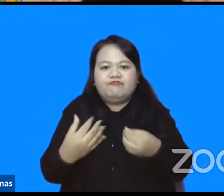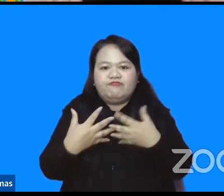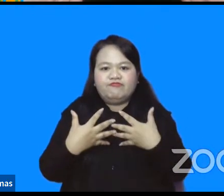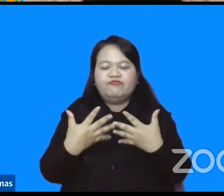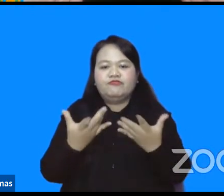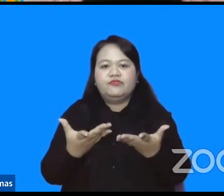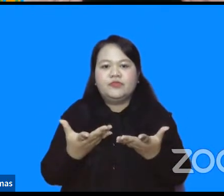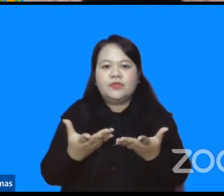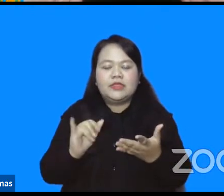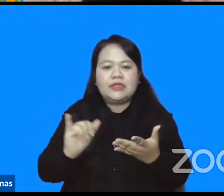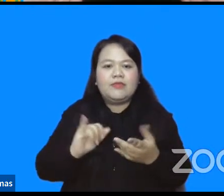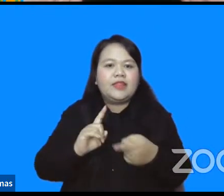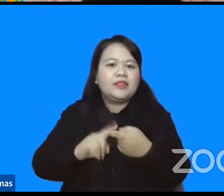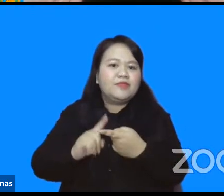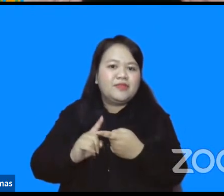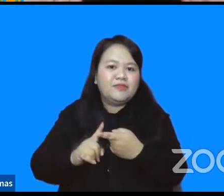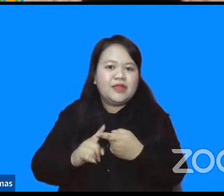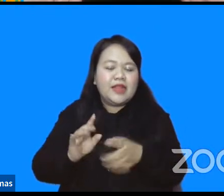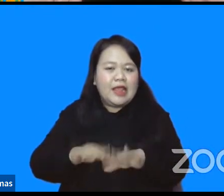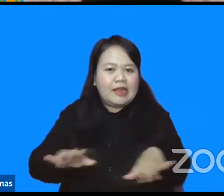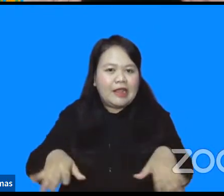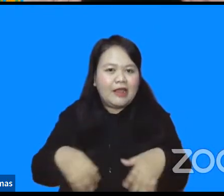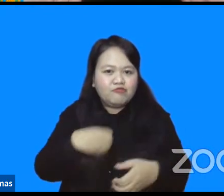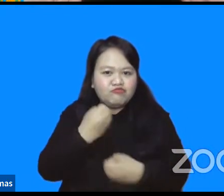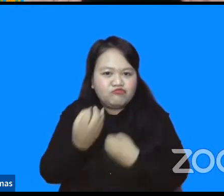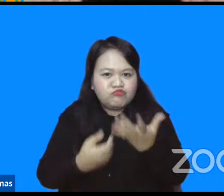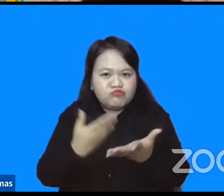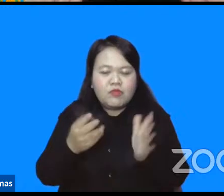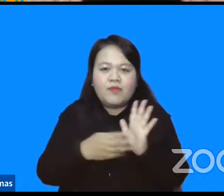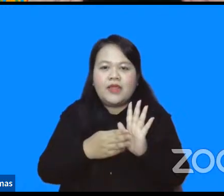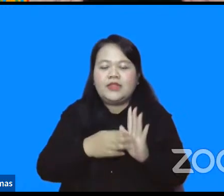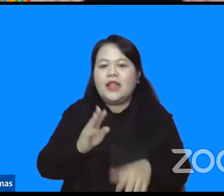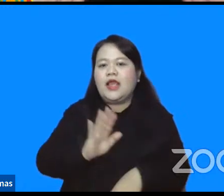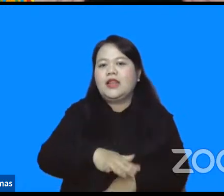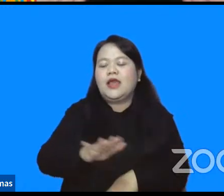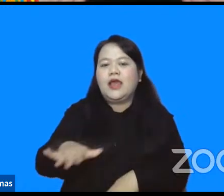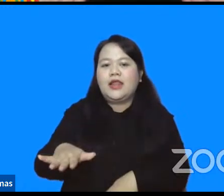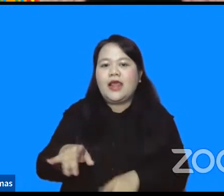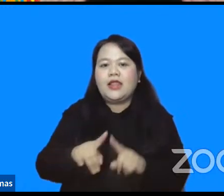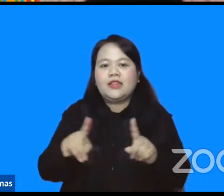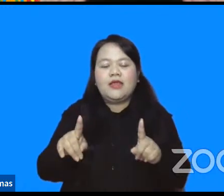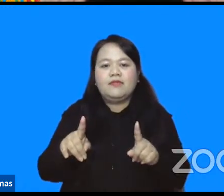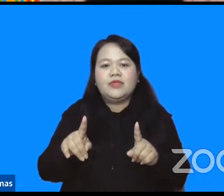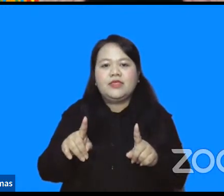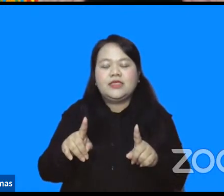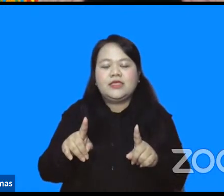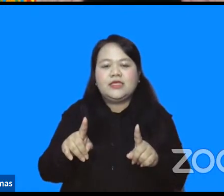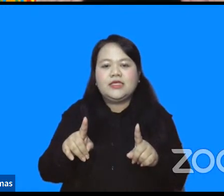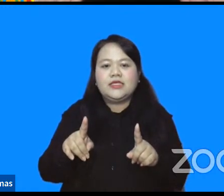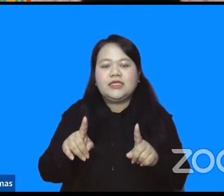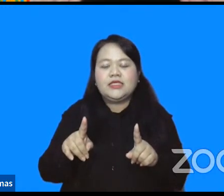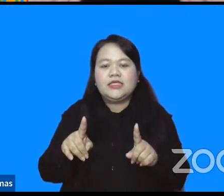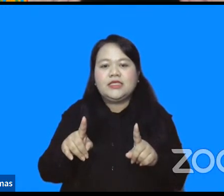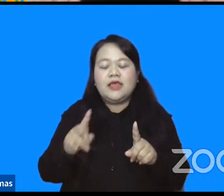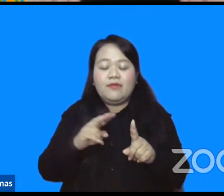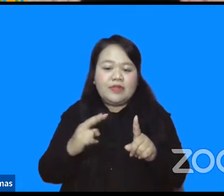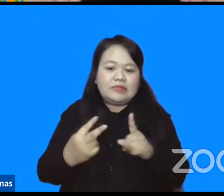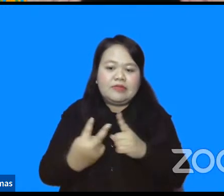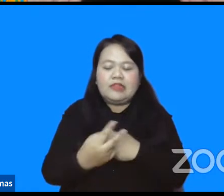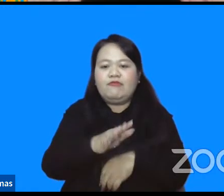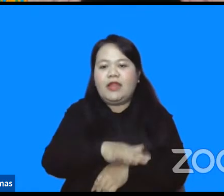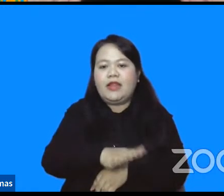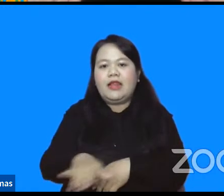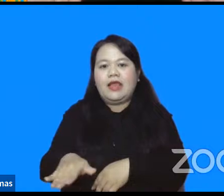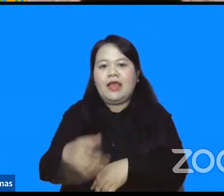oleh teman-teman ya waktu itu oleh anak-anak, permasalahan anak, tapi dari sudut pandang anak-anak gitu